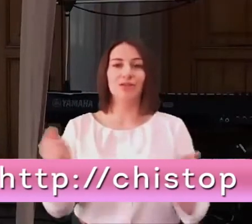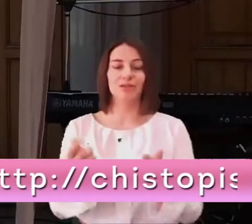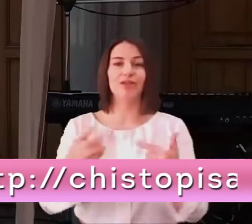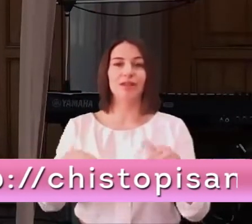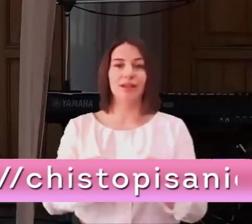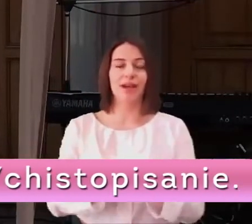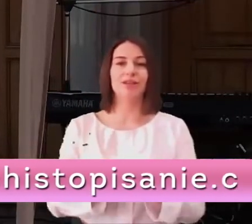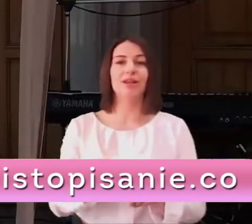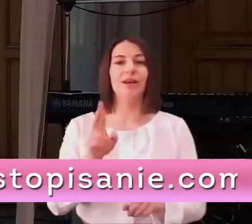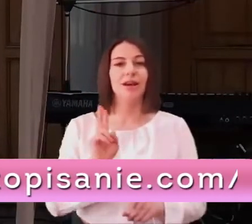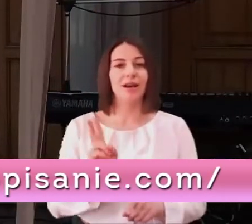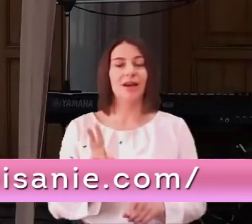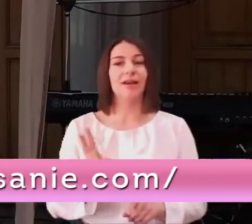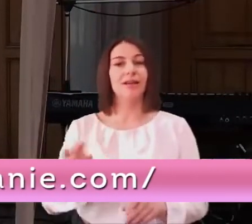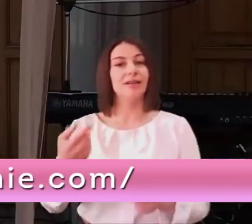пришествии Иисуса Христа.